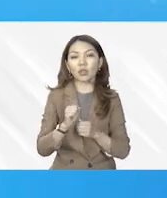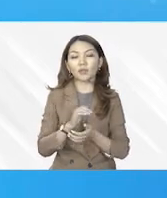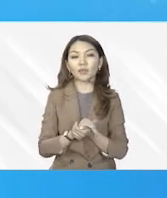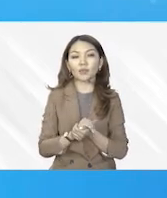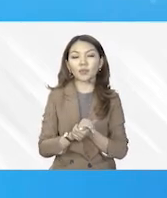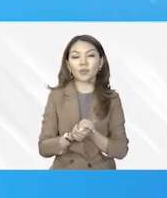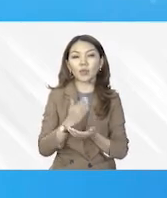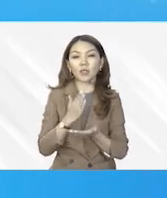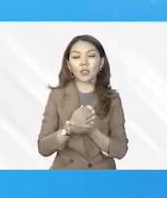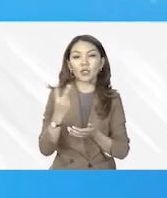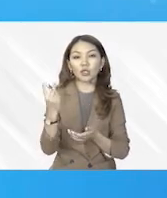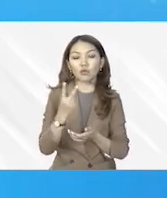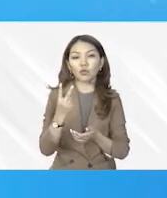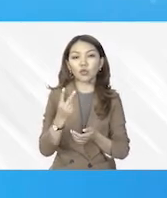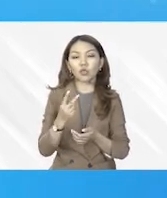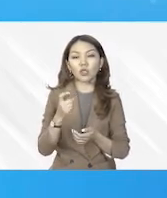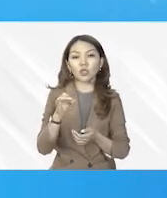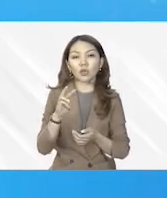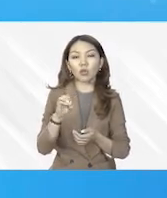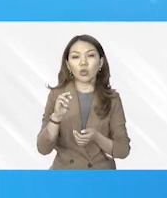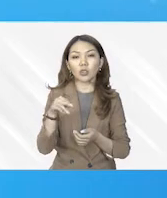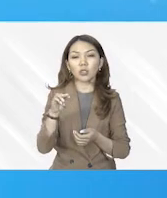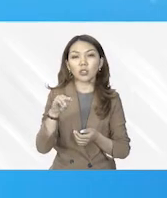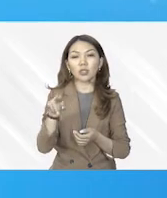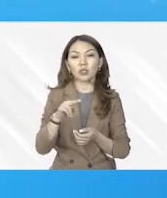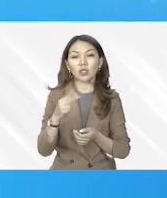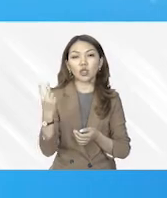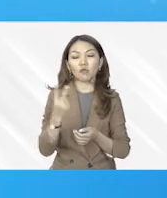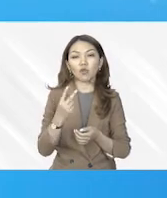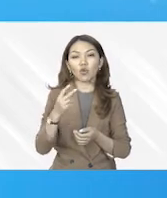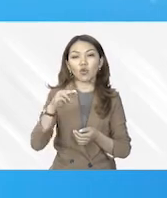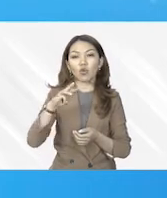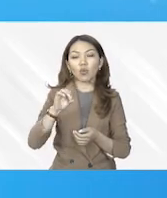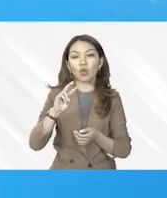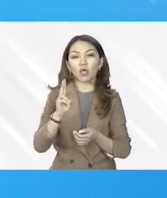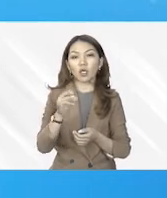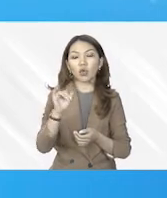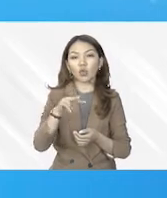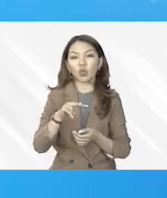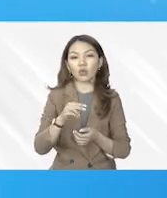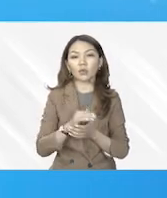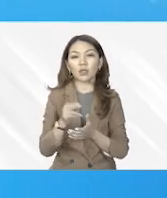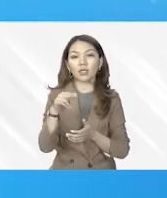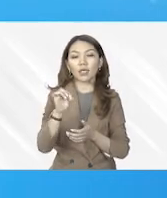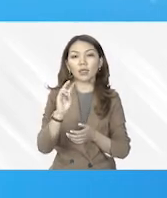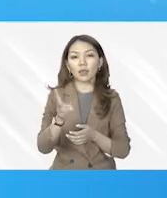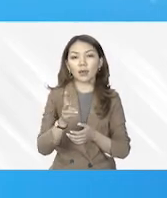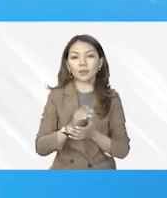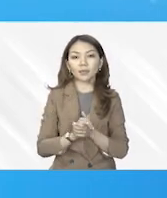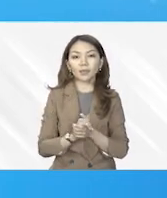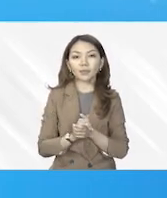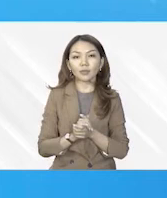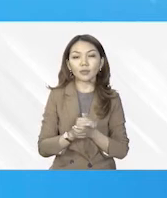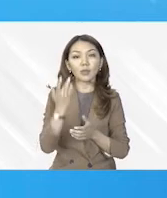двух сестринских хроматид, двух молекул ДНК. Образование двух клеток наступает